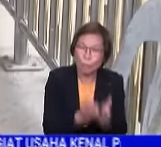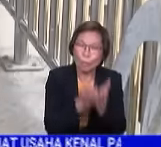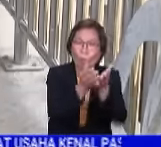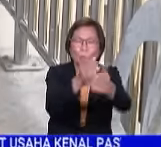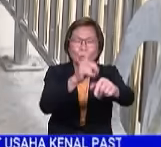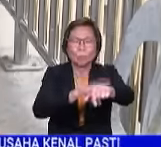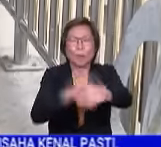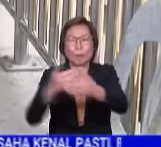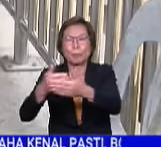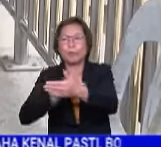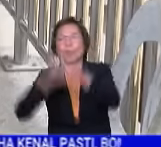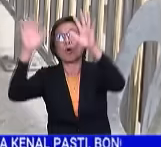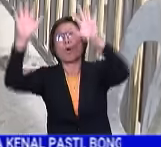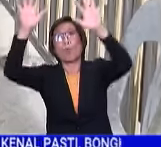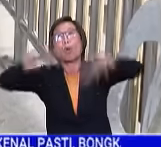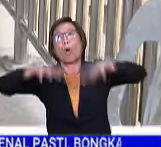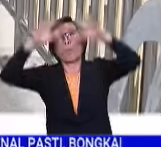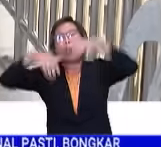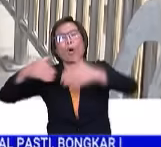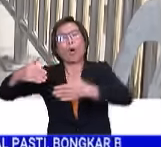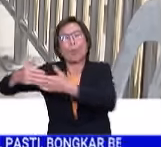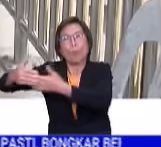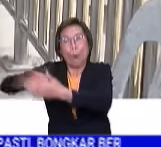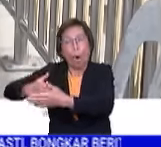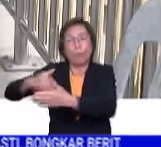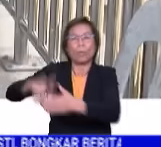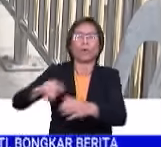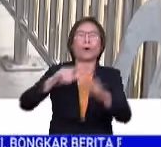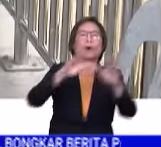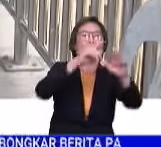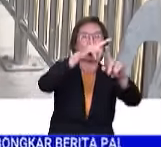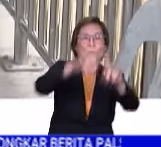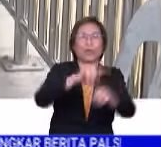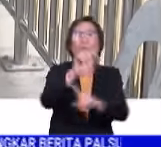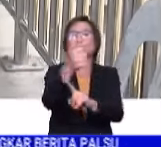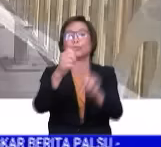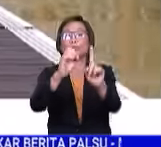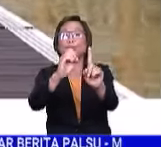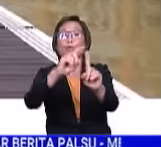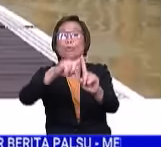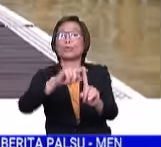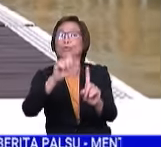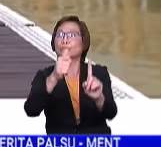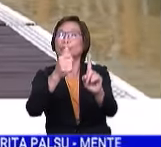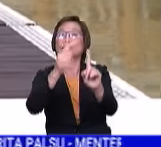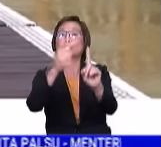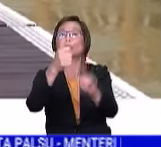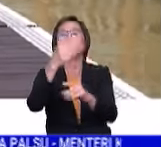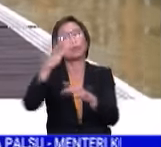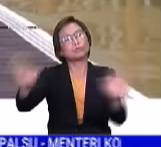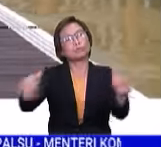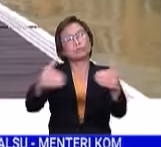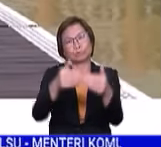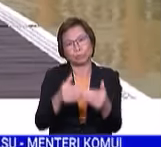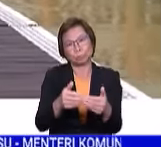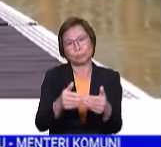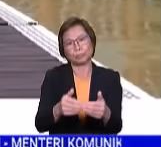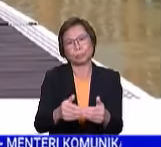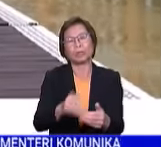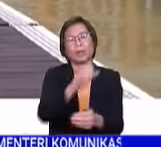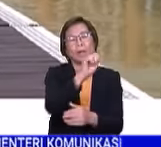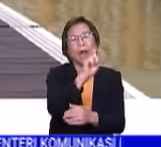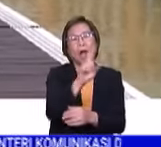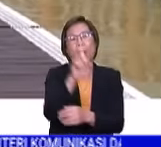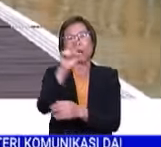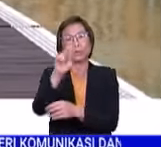musim monsong sebab kita bulan 10 dah tutup monsong dah. Sementara itu, anggota Dewan Undangan